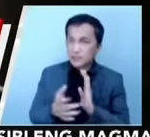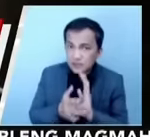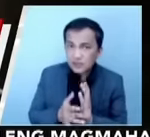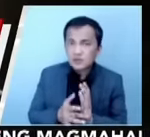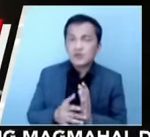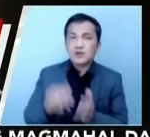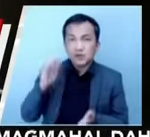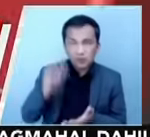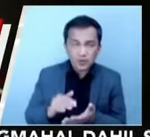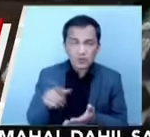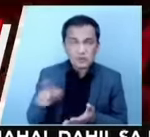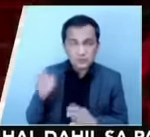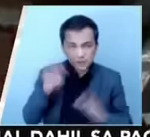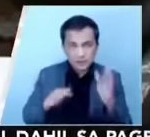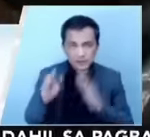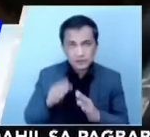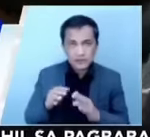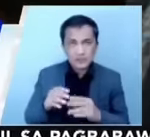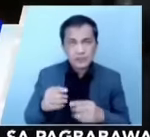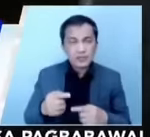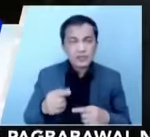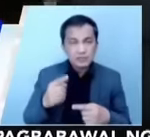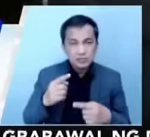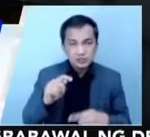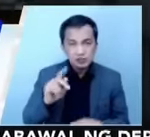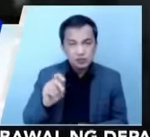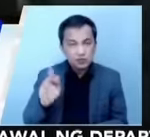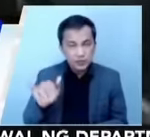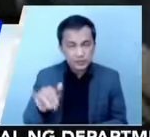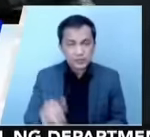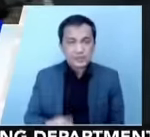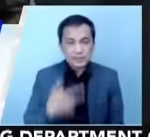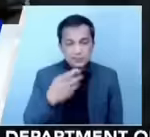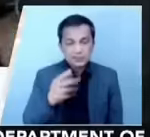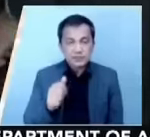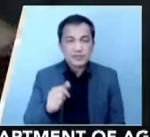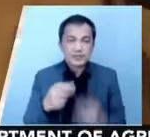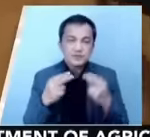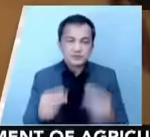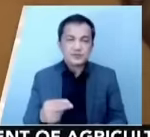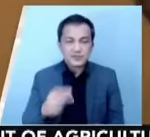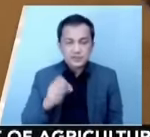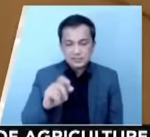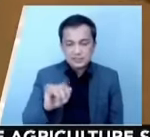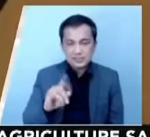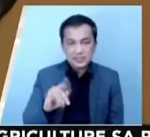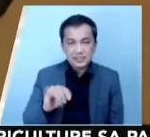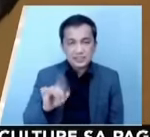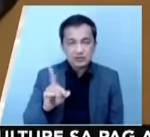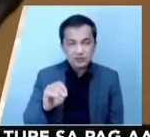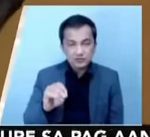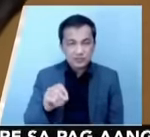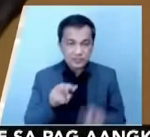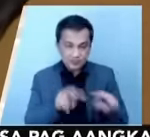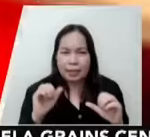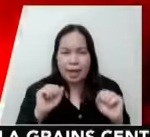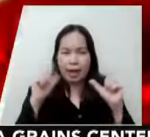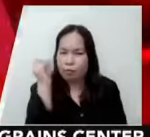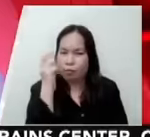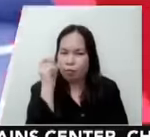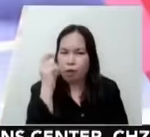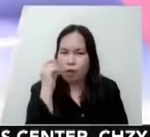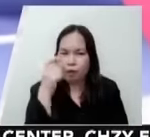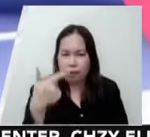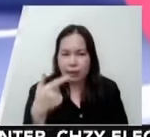ganitong problema sa mga tourists natin. Para sa GMA Integrated News, Sandra Aguinaldo, Nakatutok, 24 Oras.